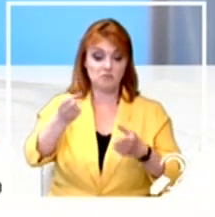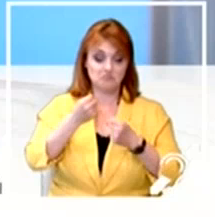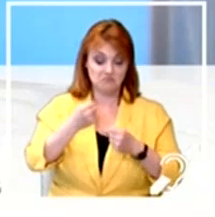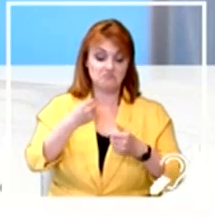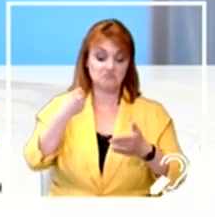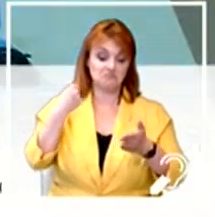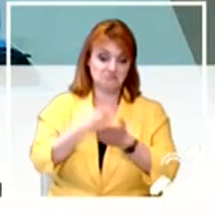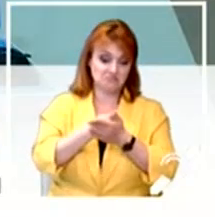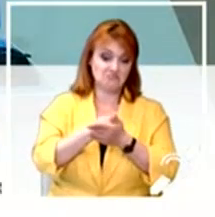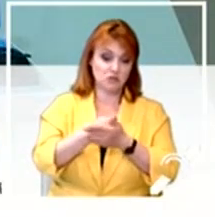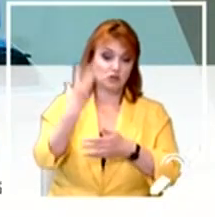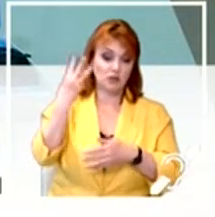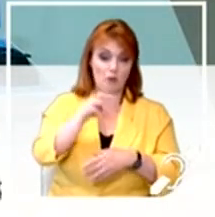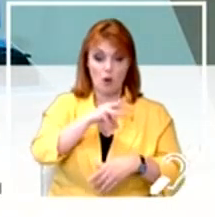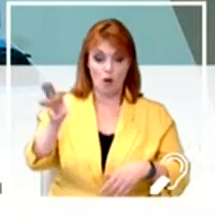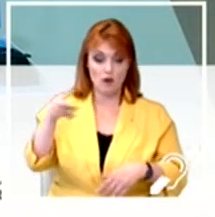de euro.